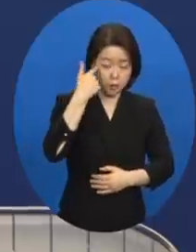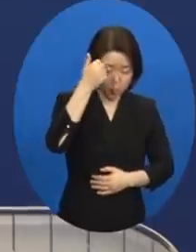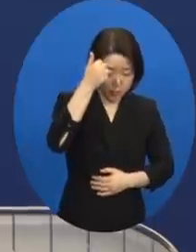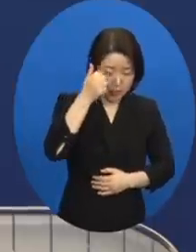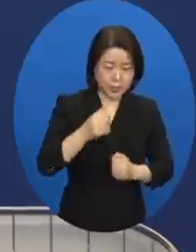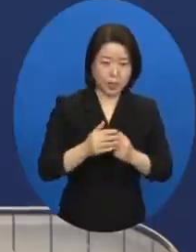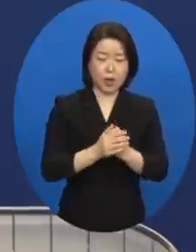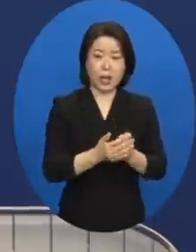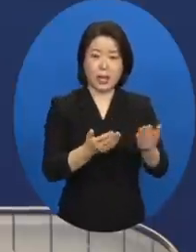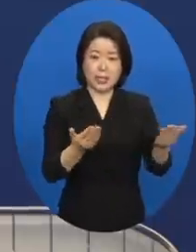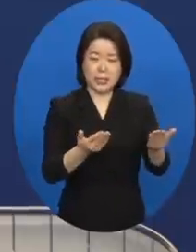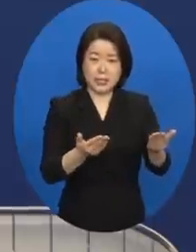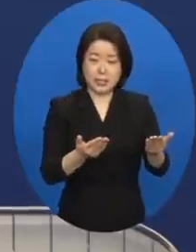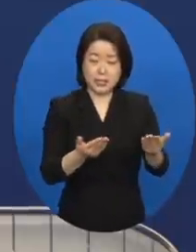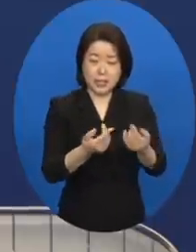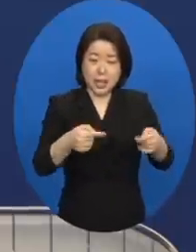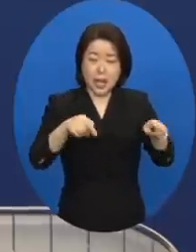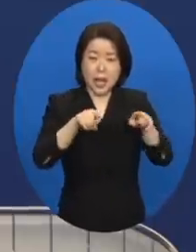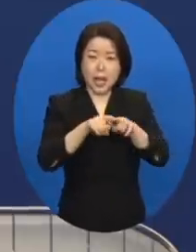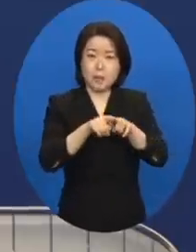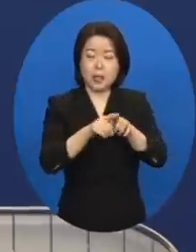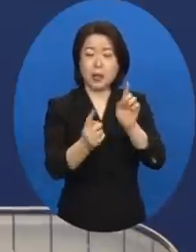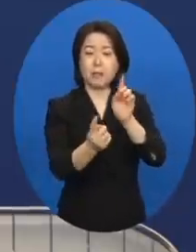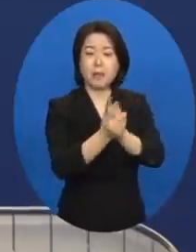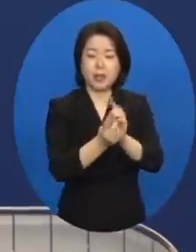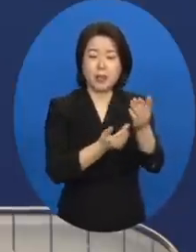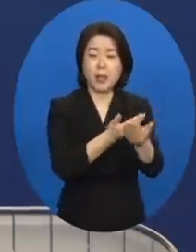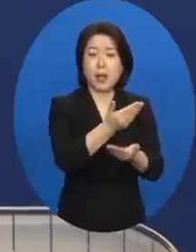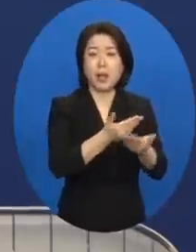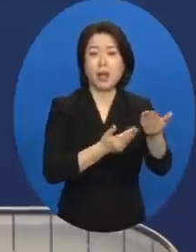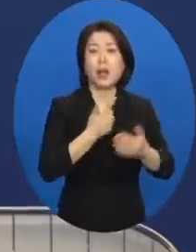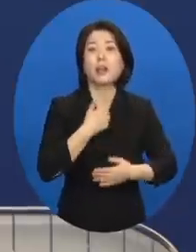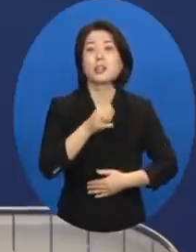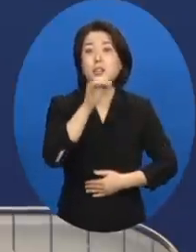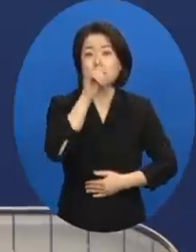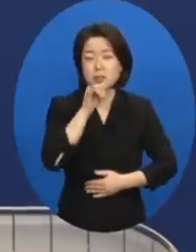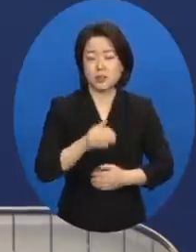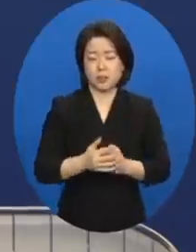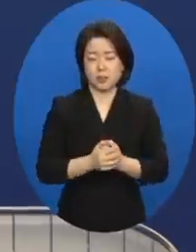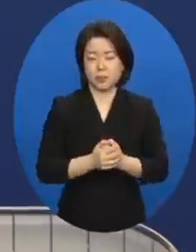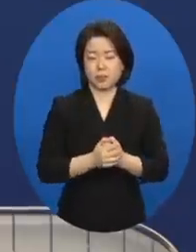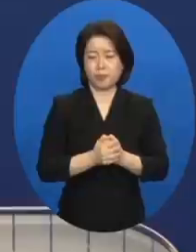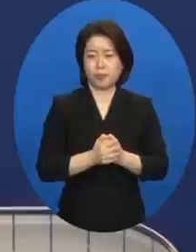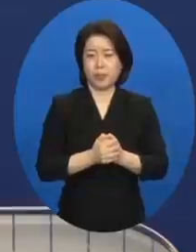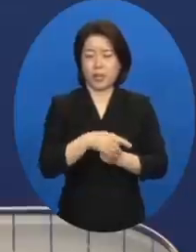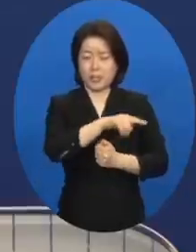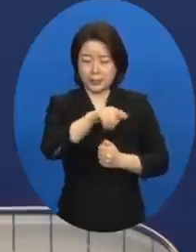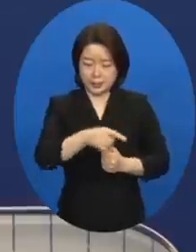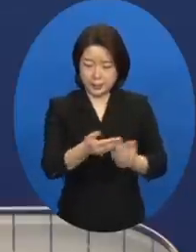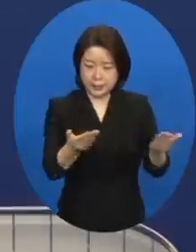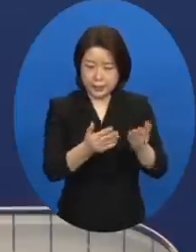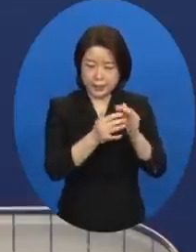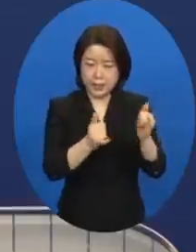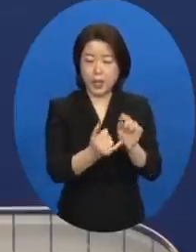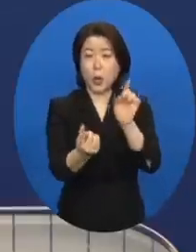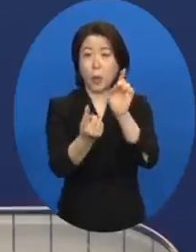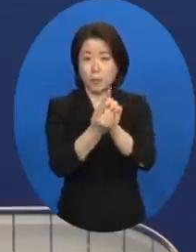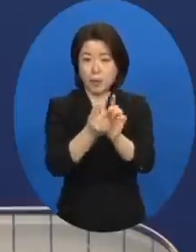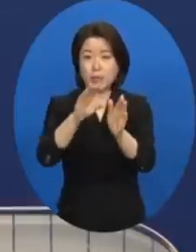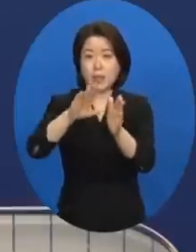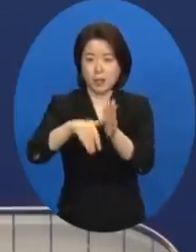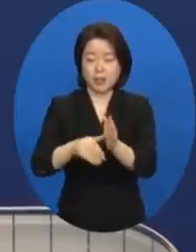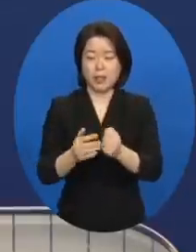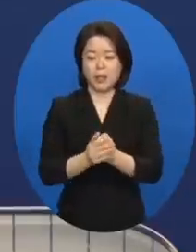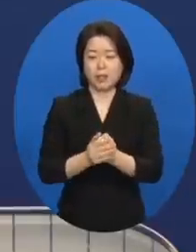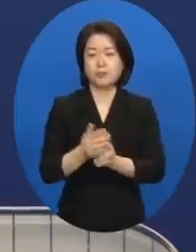만남을 가졌던 적이 있어요. 근데 그 스태프들과 만나면서 나는